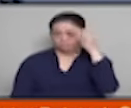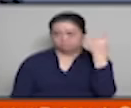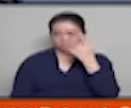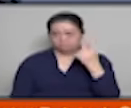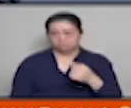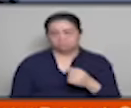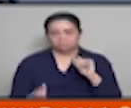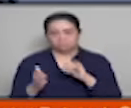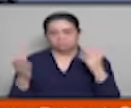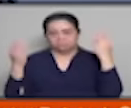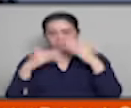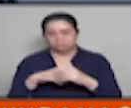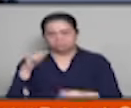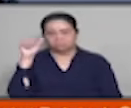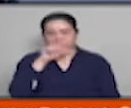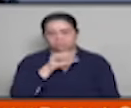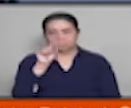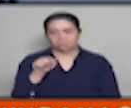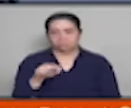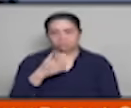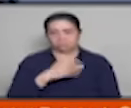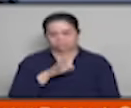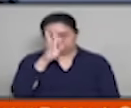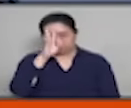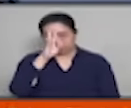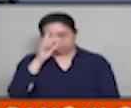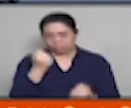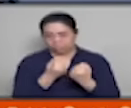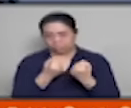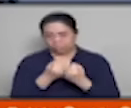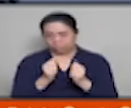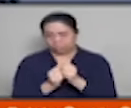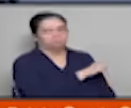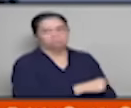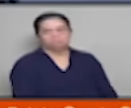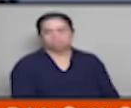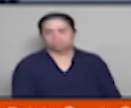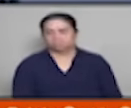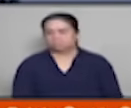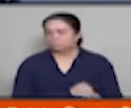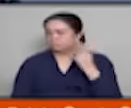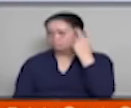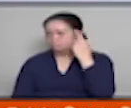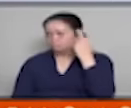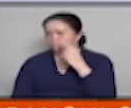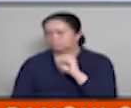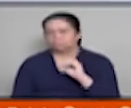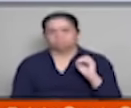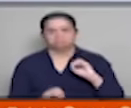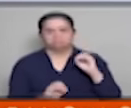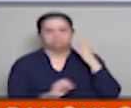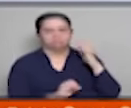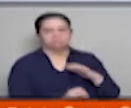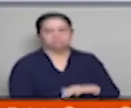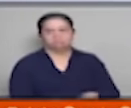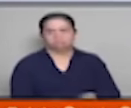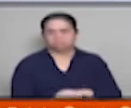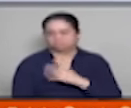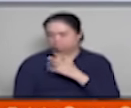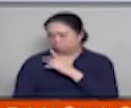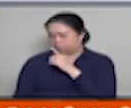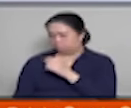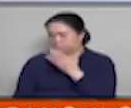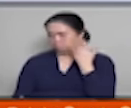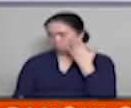Nung gabing yon lasing siya, trip lang niya makipag-away sa inyo? Opo, sir. Wala akong dahilan? Wala po, sir. Hindi ba